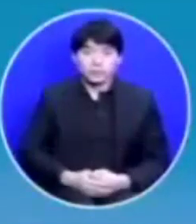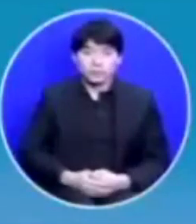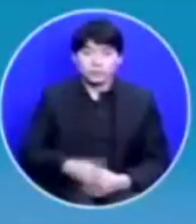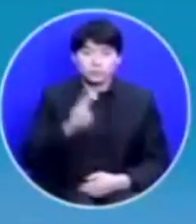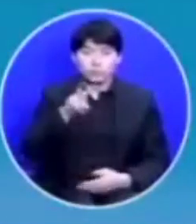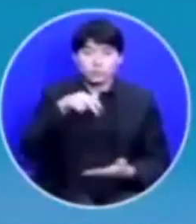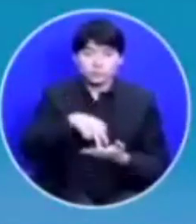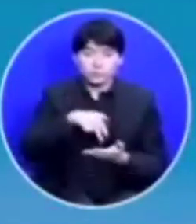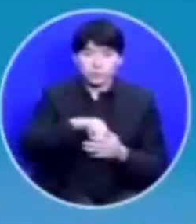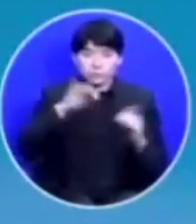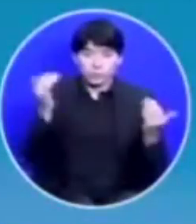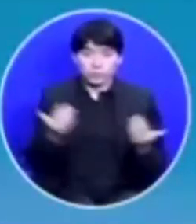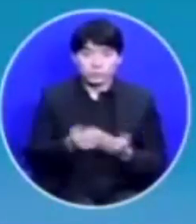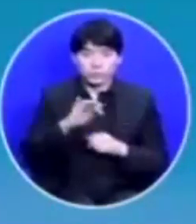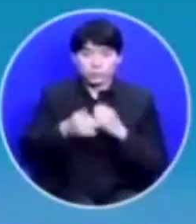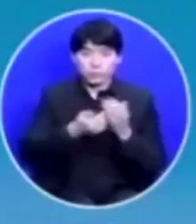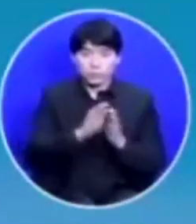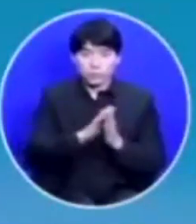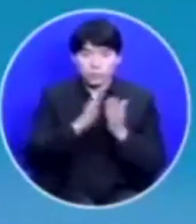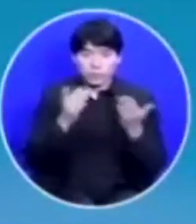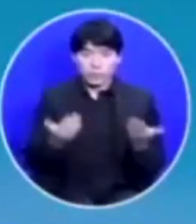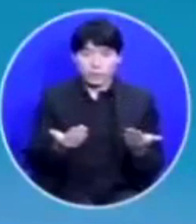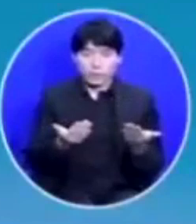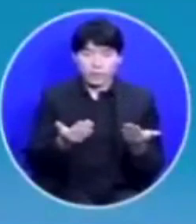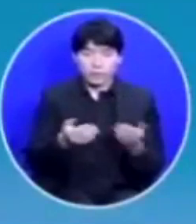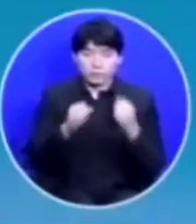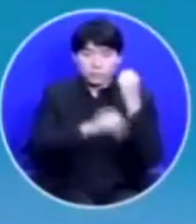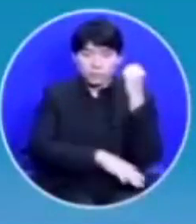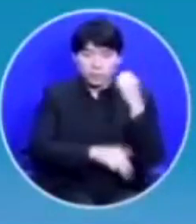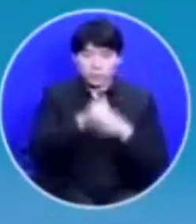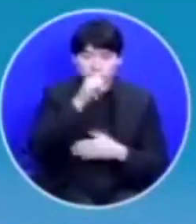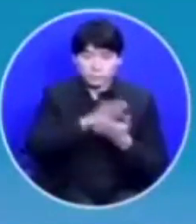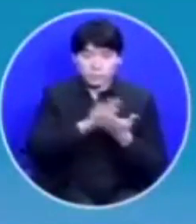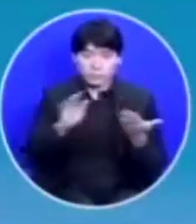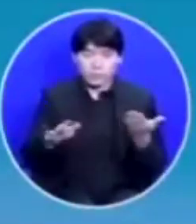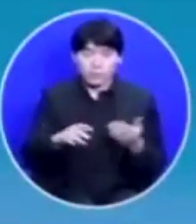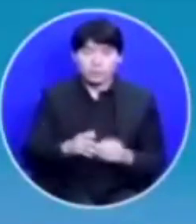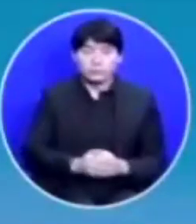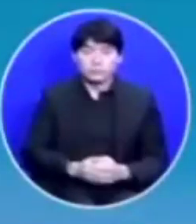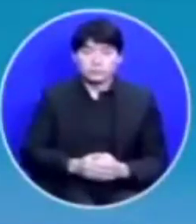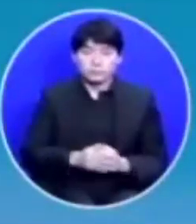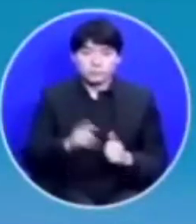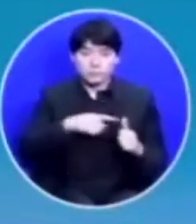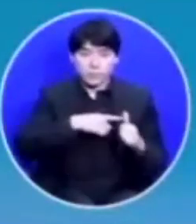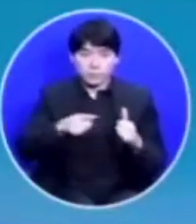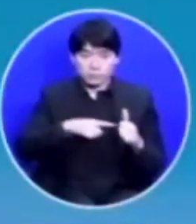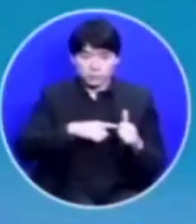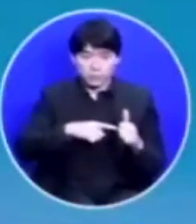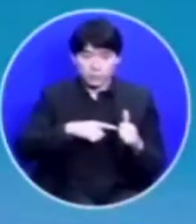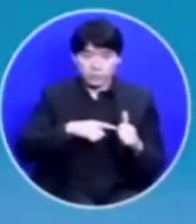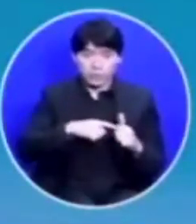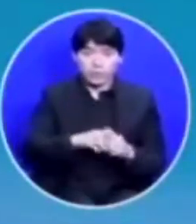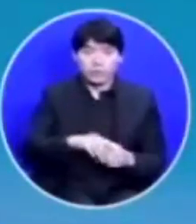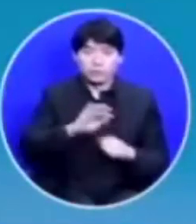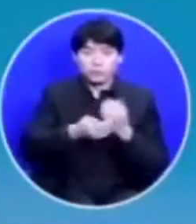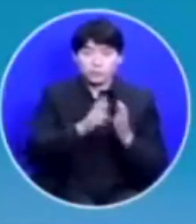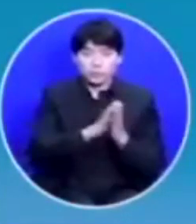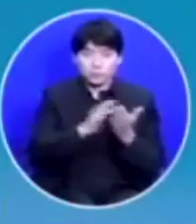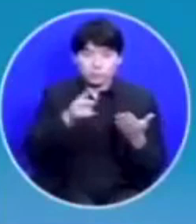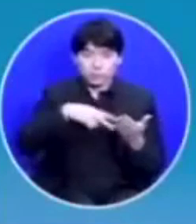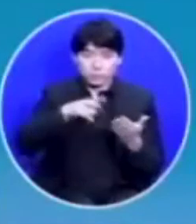성경적인 근거가 있습니다 매를 내야 된다고 성경은 분명히 가르쳤어요 잠언 13장